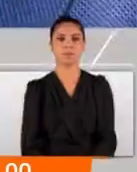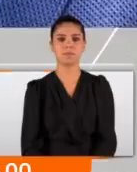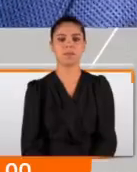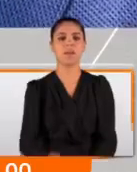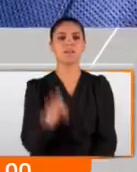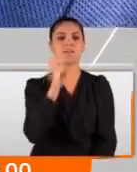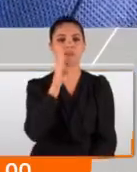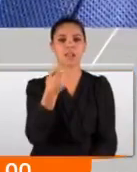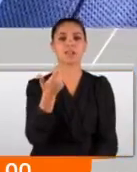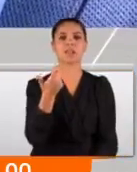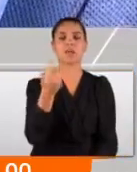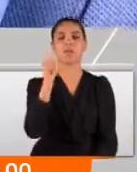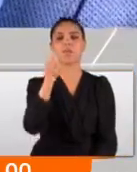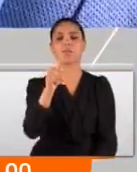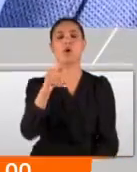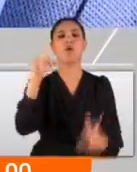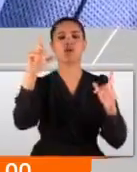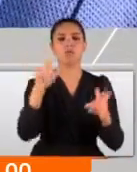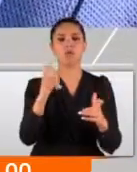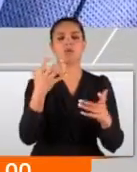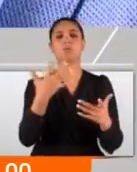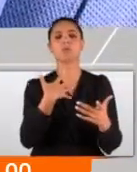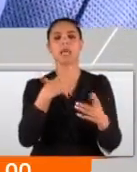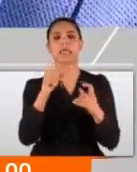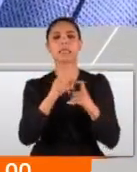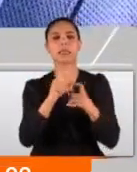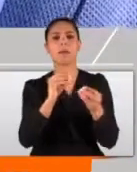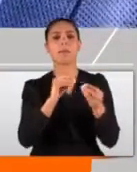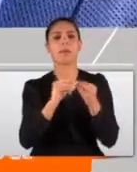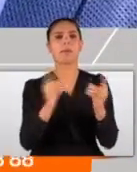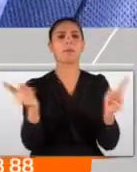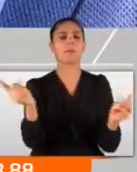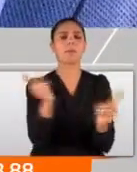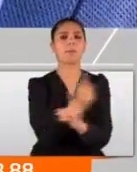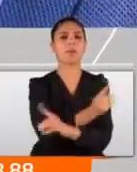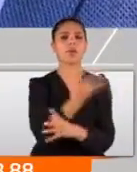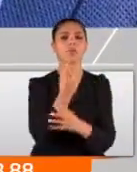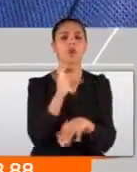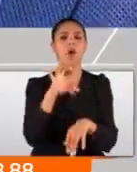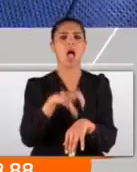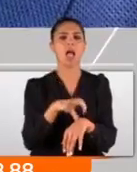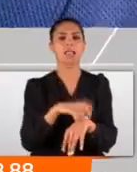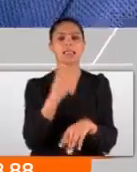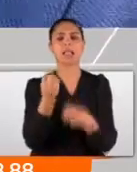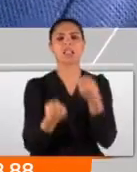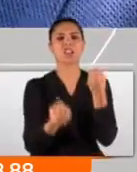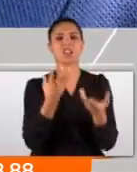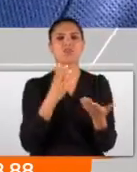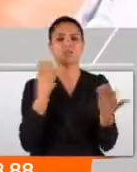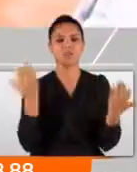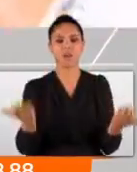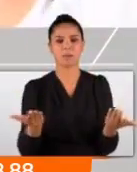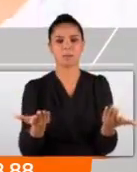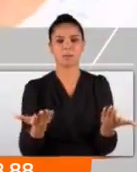WhatsApp itis, selfie itis, hikikomori, ego sörfü, siberkondriya, nomofobi, netlesfobi ve daha birçok dijital hastalıkla karşı